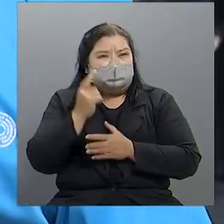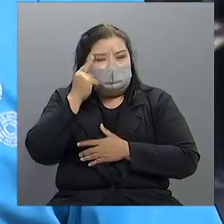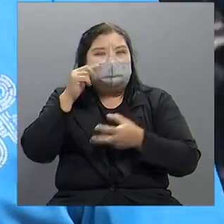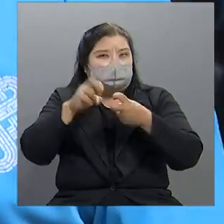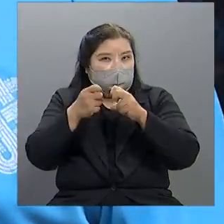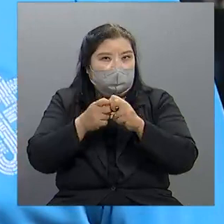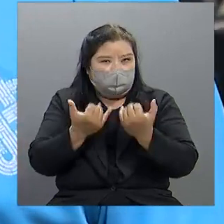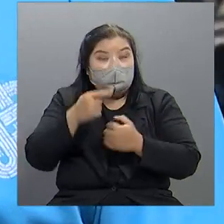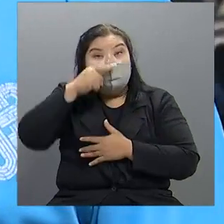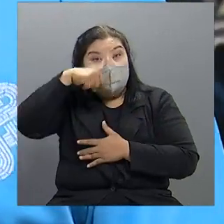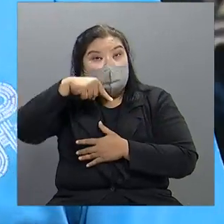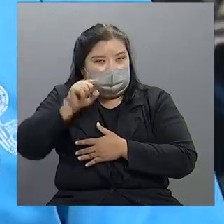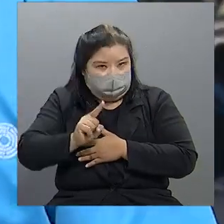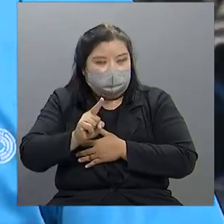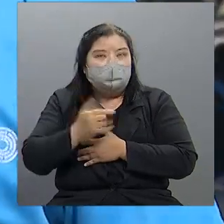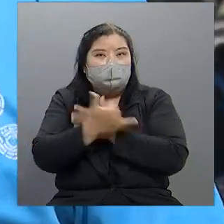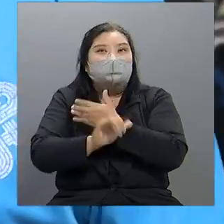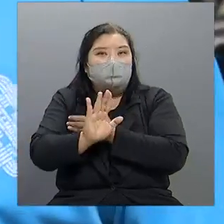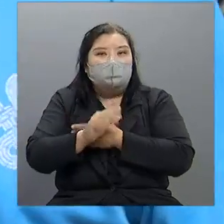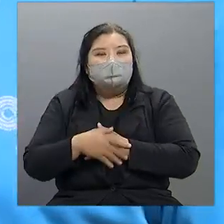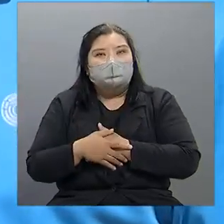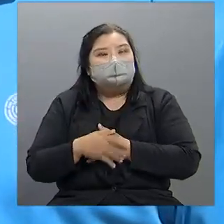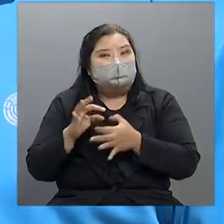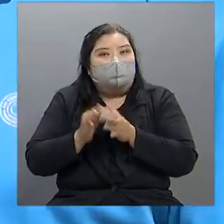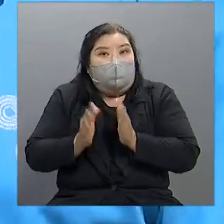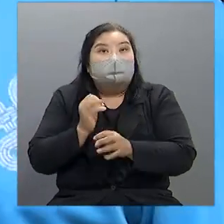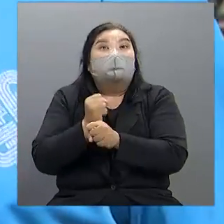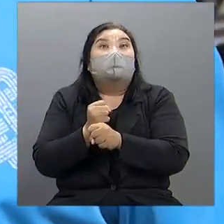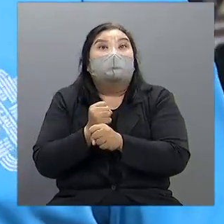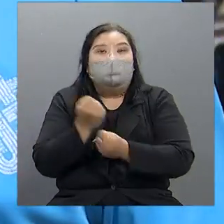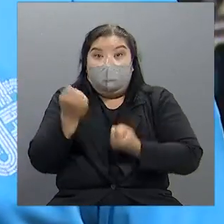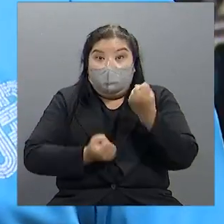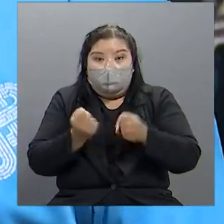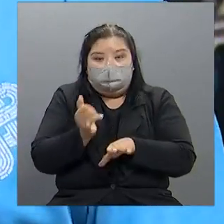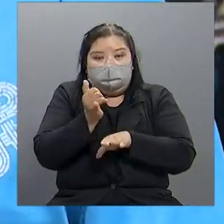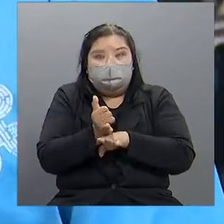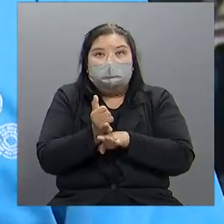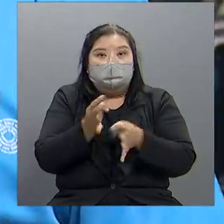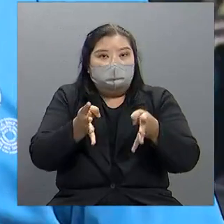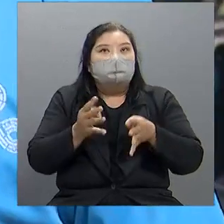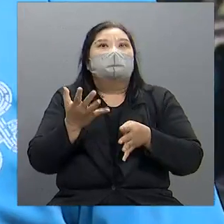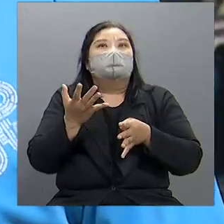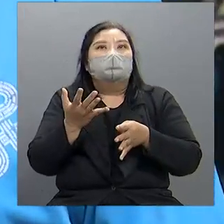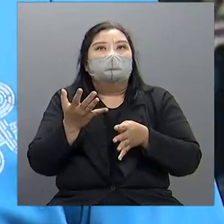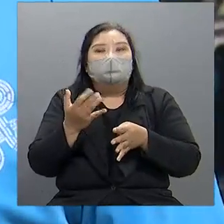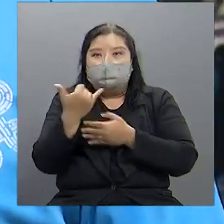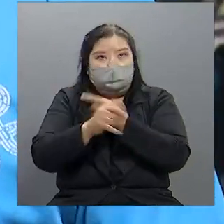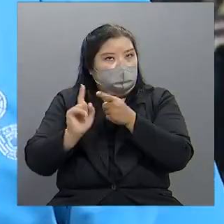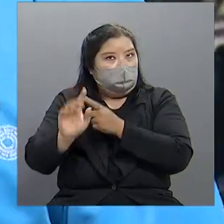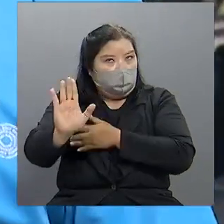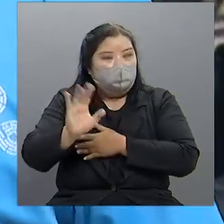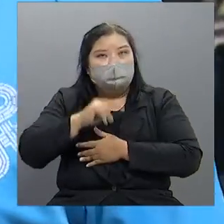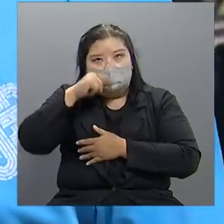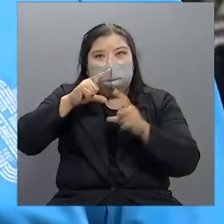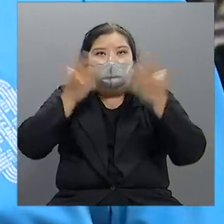ฮะก็คือเรื่องของความขาดแคลนของพนักงานขับรถบรรทุกเนาะเพราะว่าเป็นอาชีพสงวนนะครับแล้วก็พนักงานที่เรามีอยู่เนี่ยอ